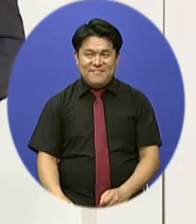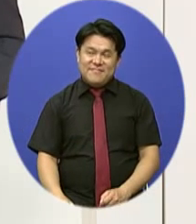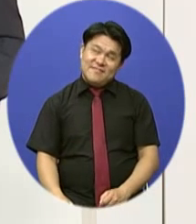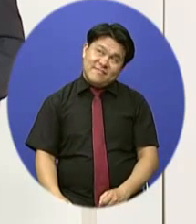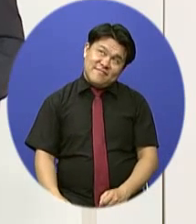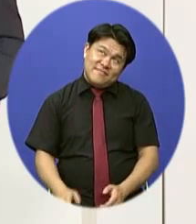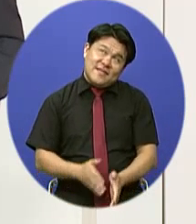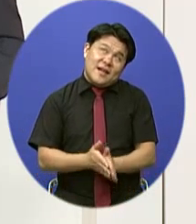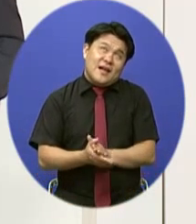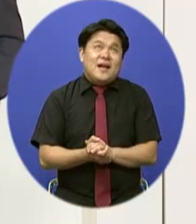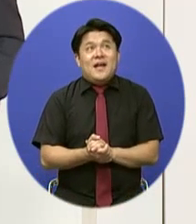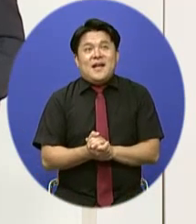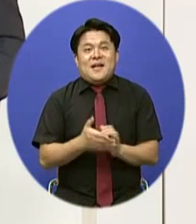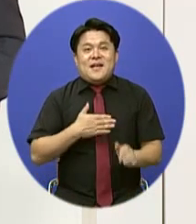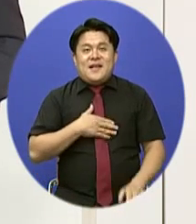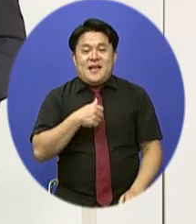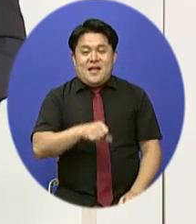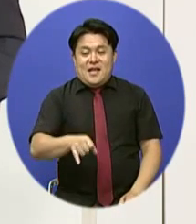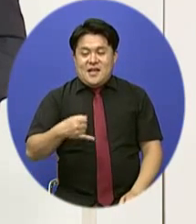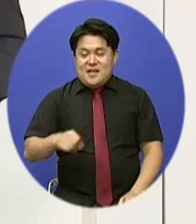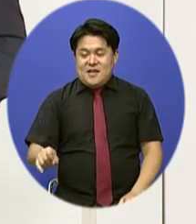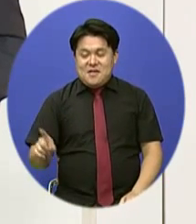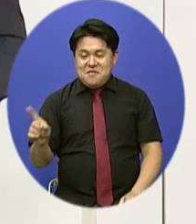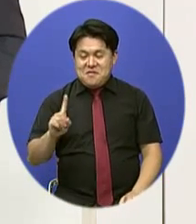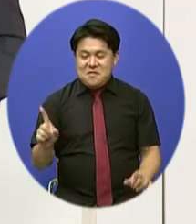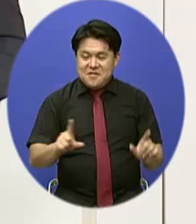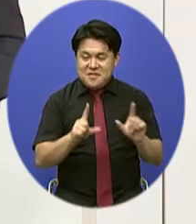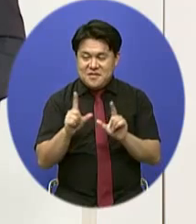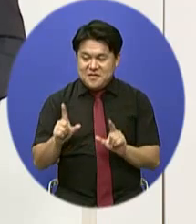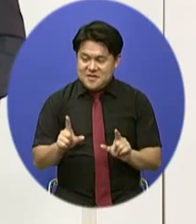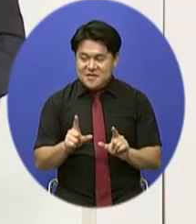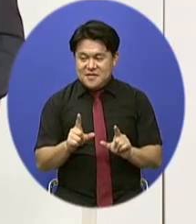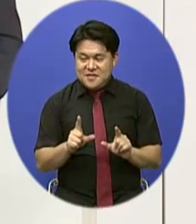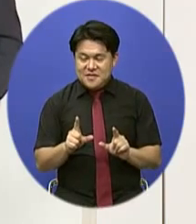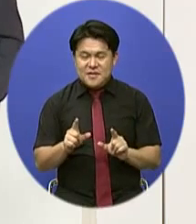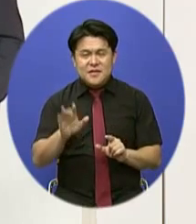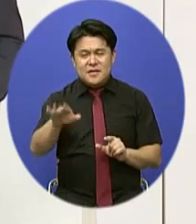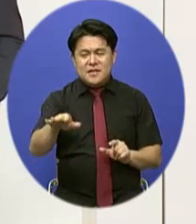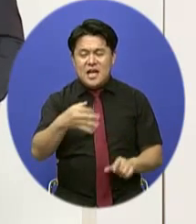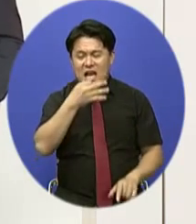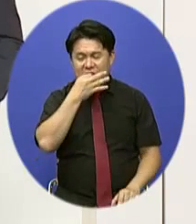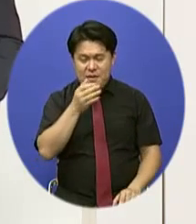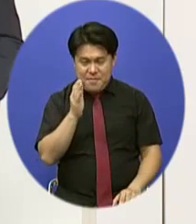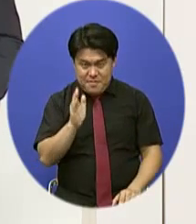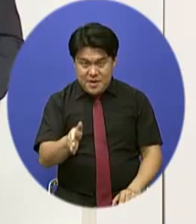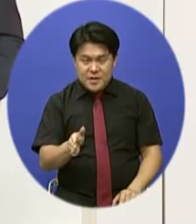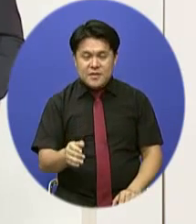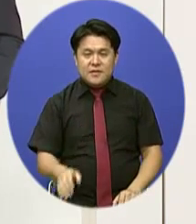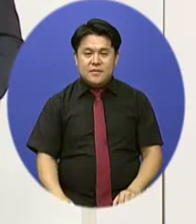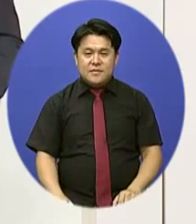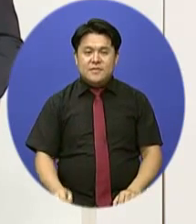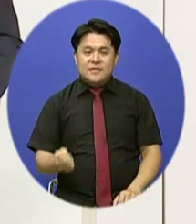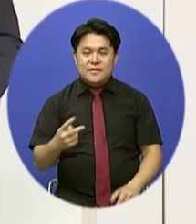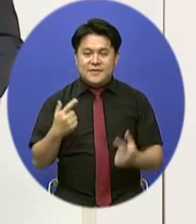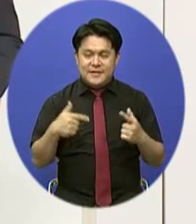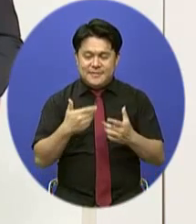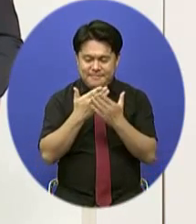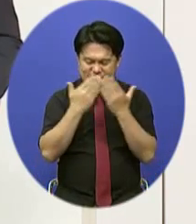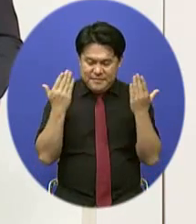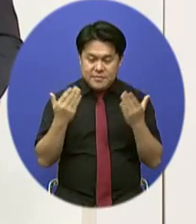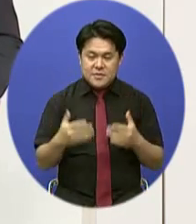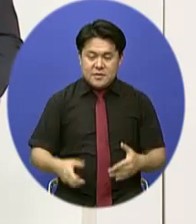아이 저 자녀들은 어떻게 살았으면 좋겠냐면은 욕심 네. 부리지 말고 어허, 네. 그렇죠. 긍정적으로 네.